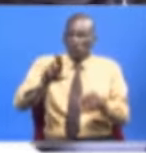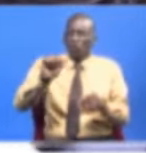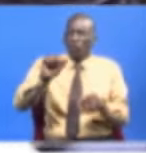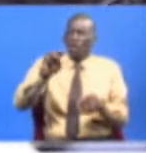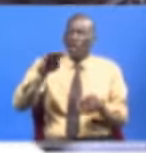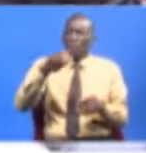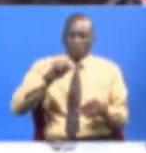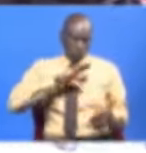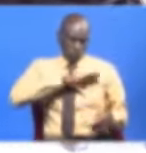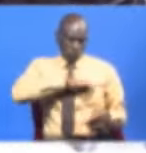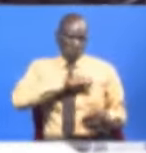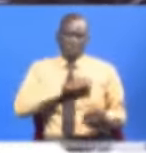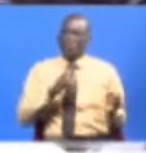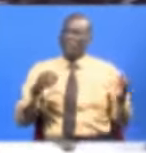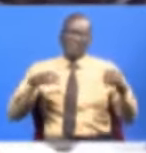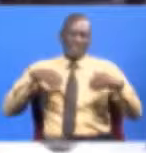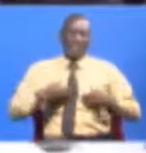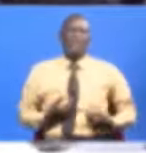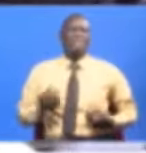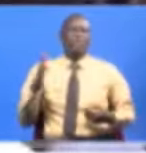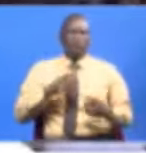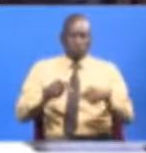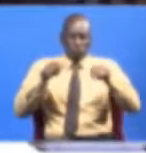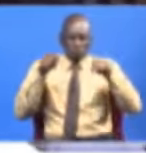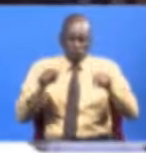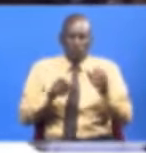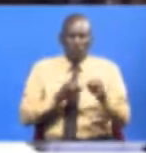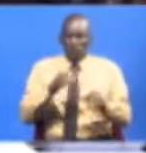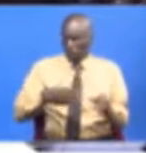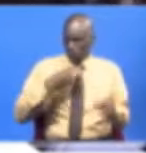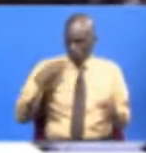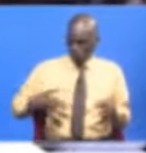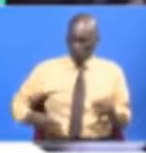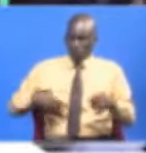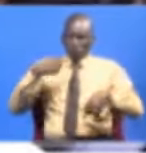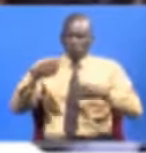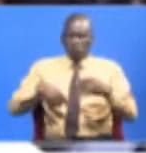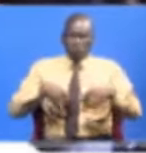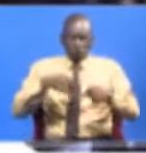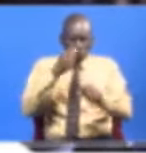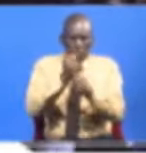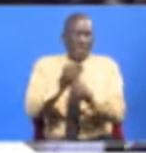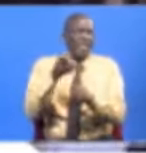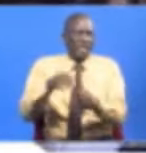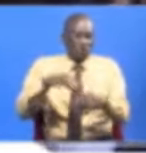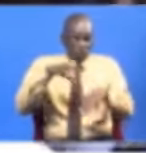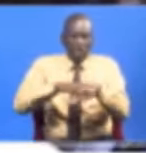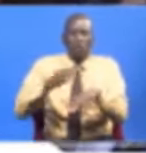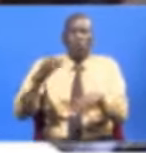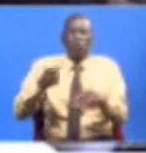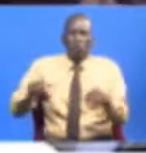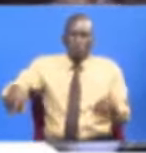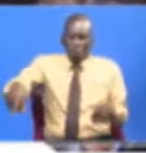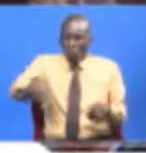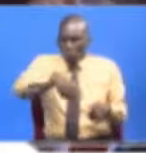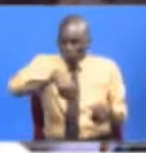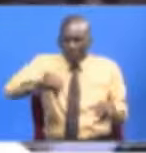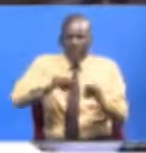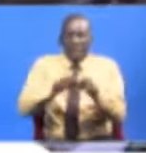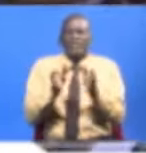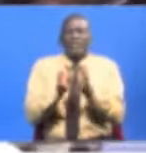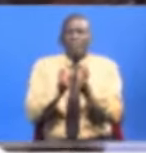kutosha. Kutoka leo kama Wachina bado wataendelea kufanya kazi, sisi kama raia au